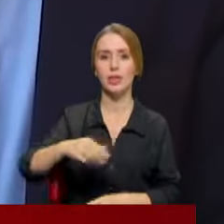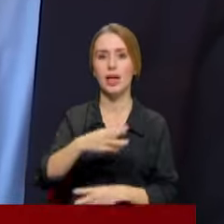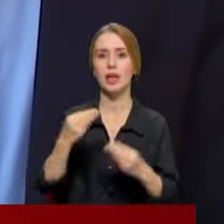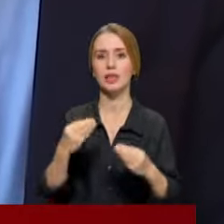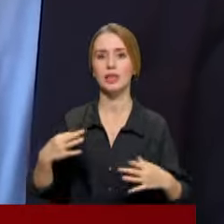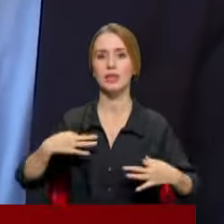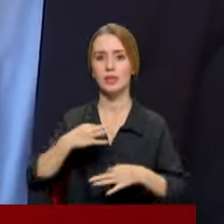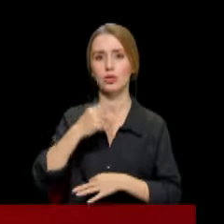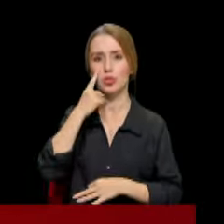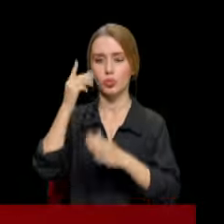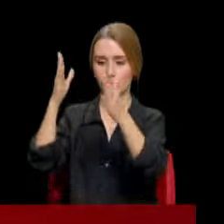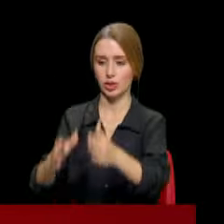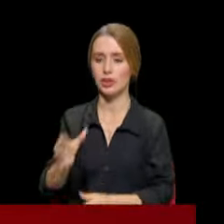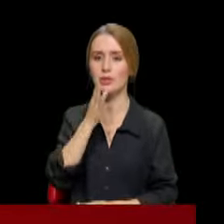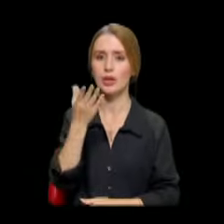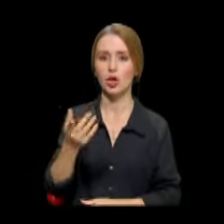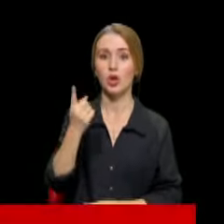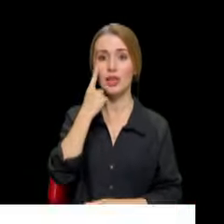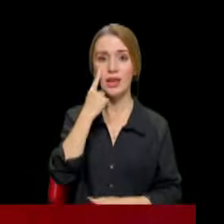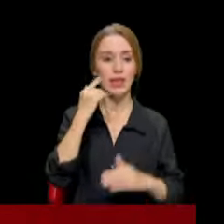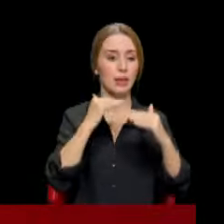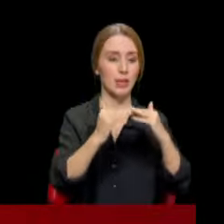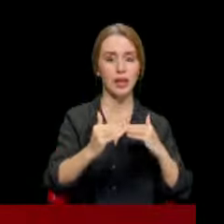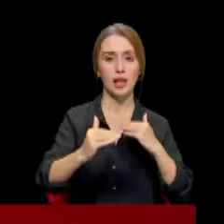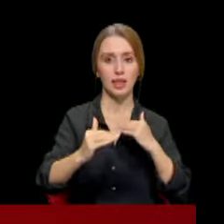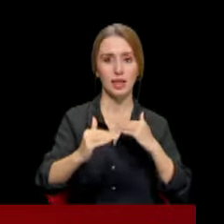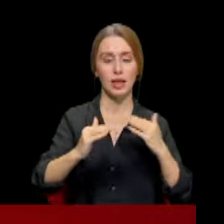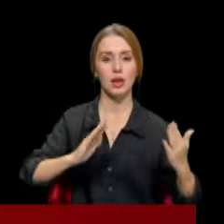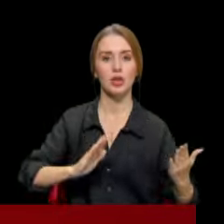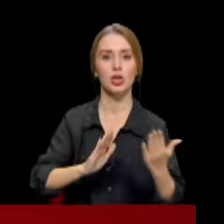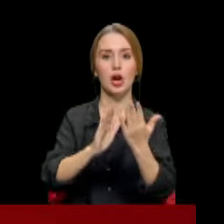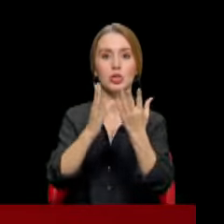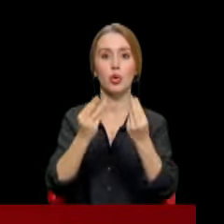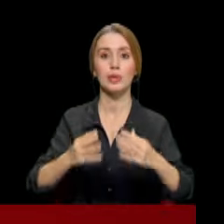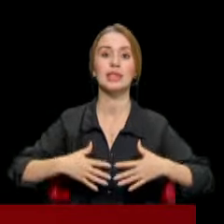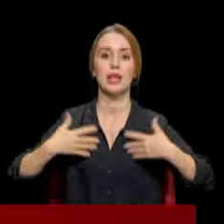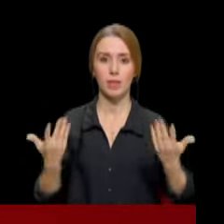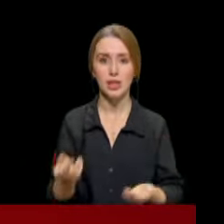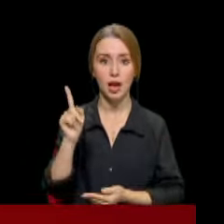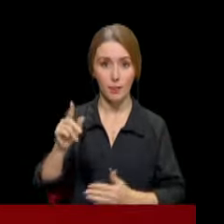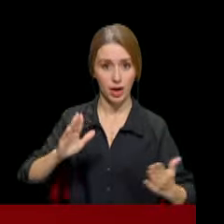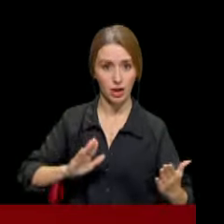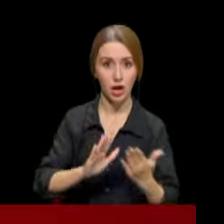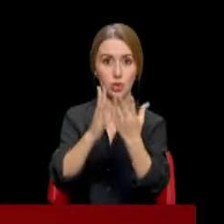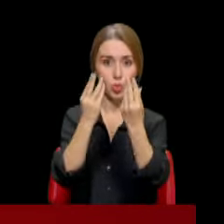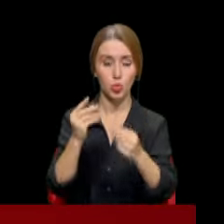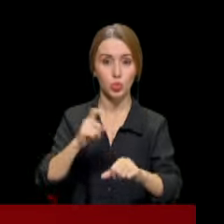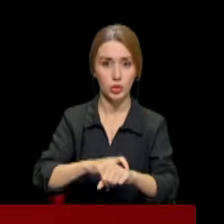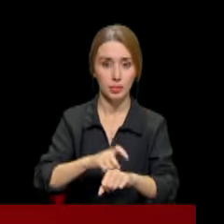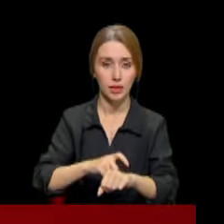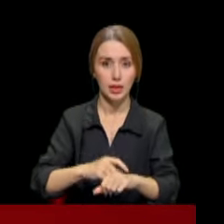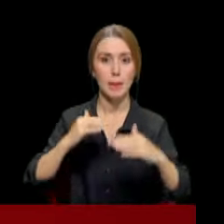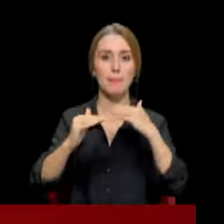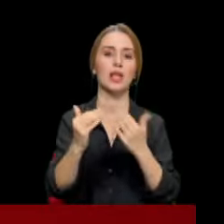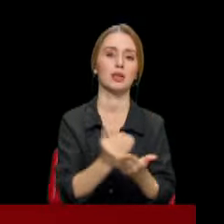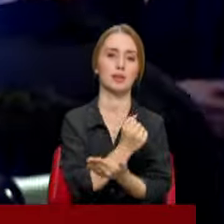Sayın Cumhurbaşkanı bilir. Devletle millet karşı karşıya gelmek istemez. Ama karşı karşıya geldiği her seferinde